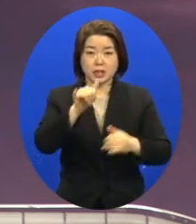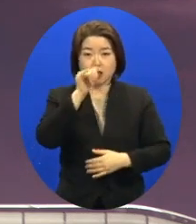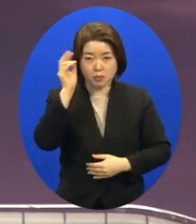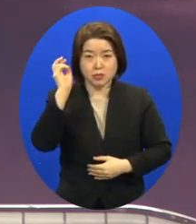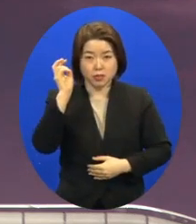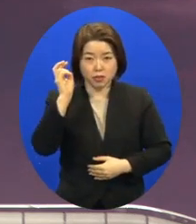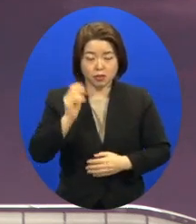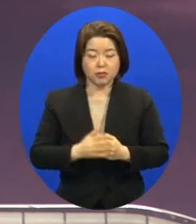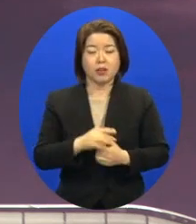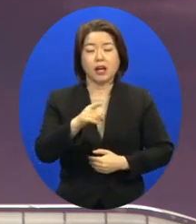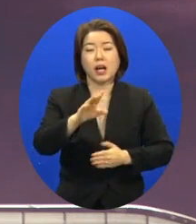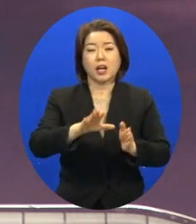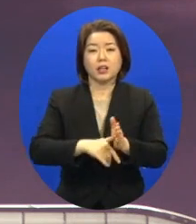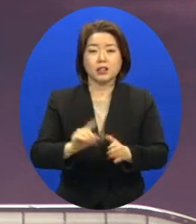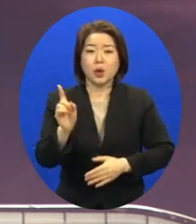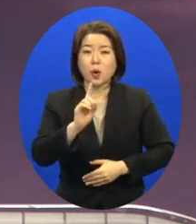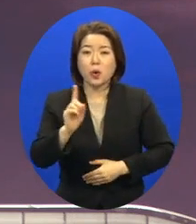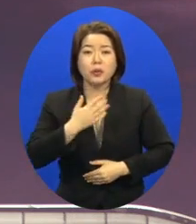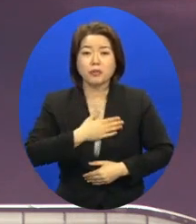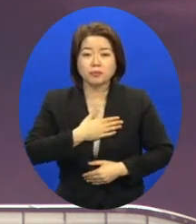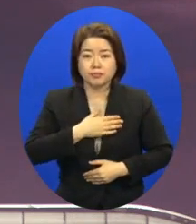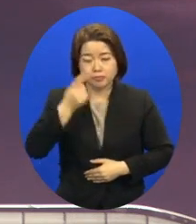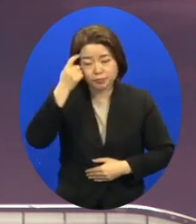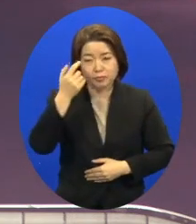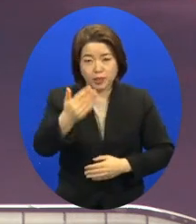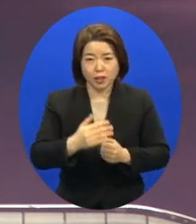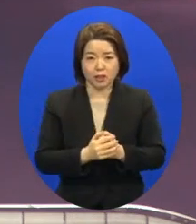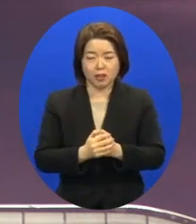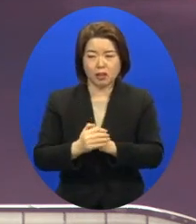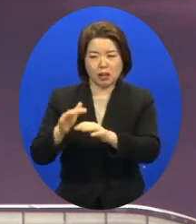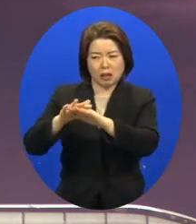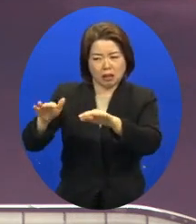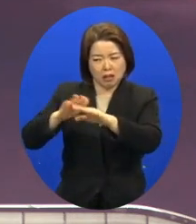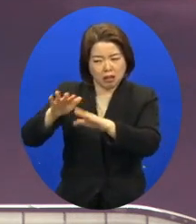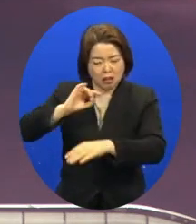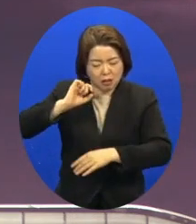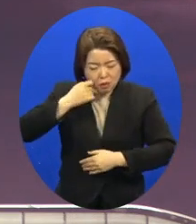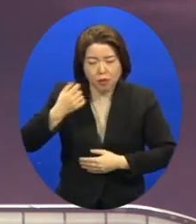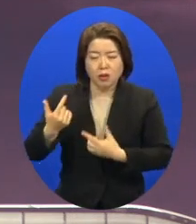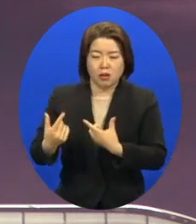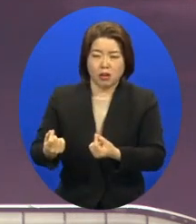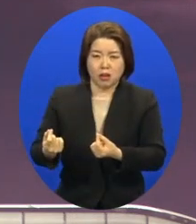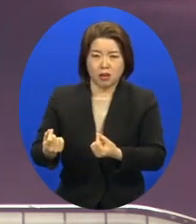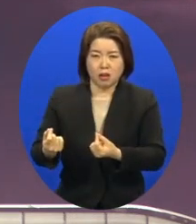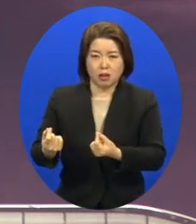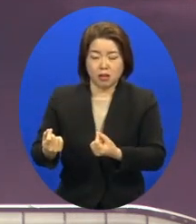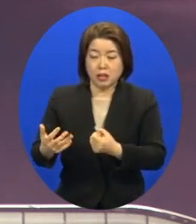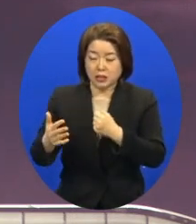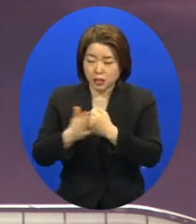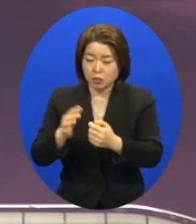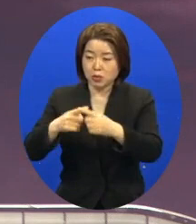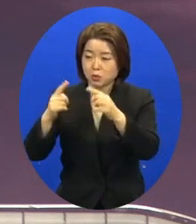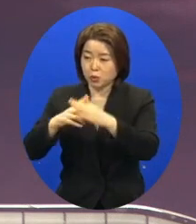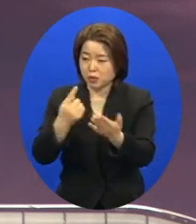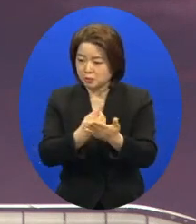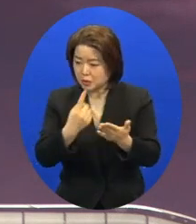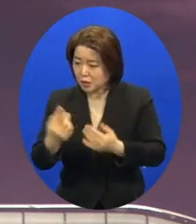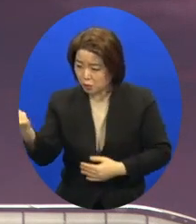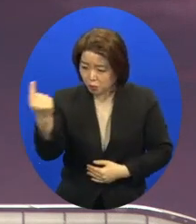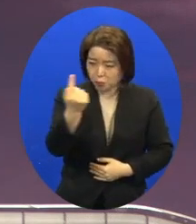그때 다 여러분 어떤 느낌이었습니까? 해결 안 될 것 같으니까, 해결 안 될 것 같으니까 교회를 떠나는